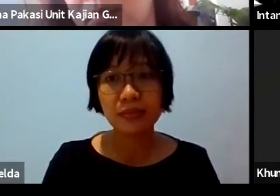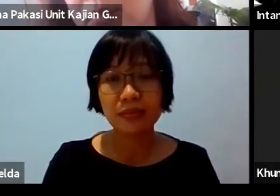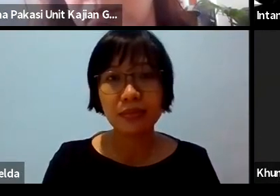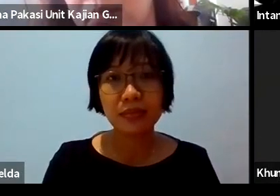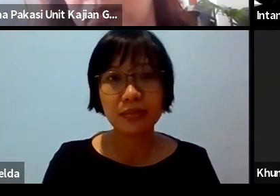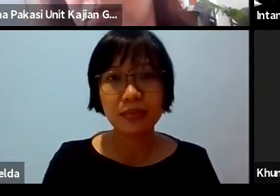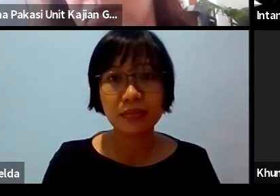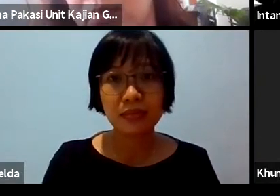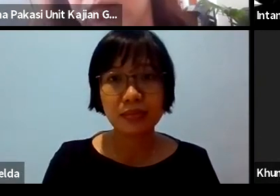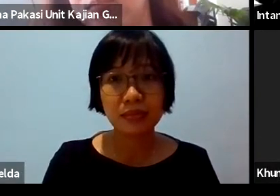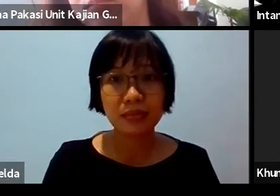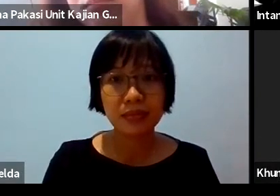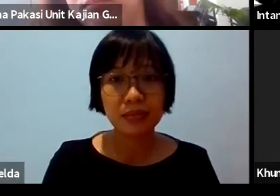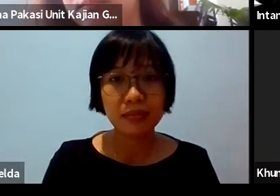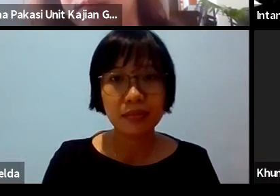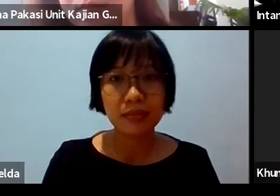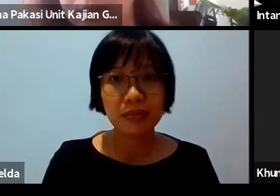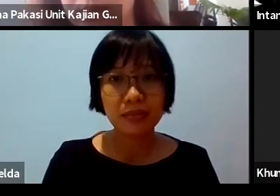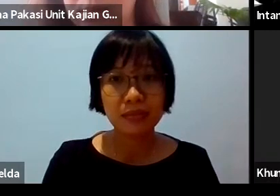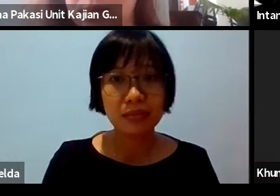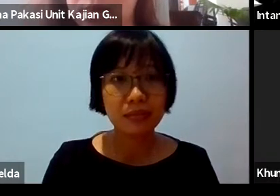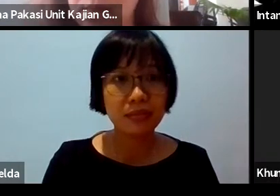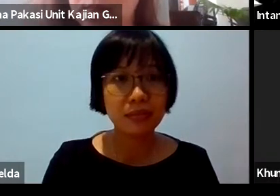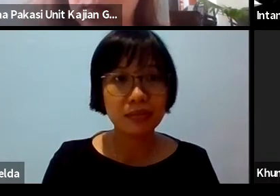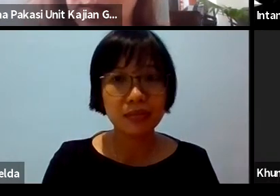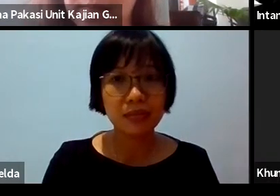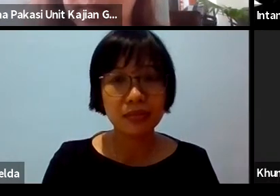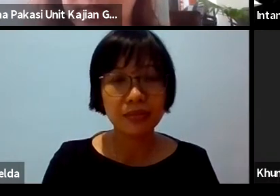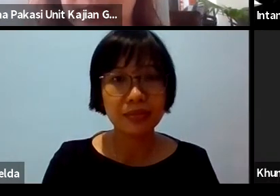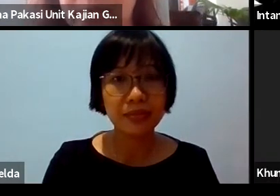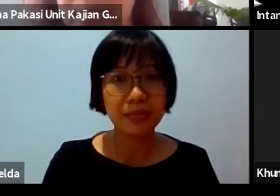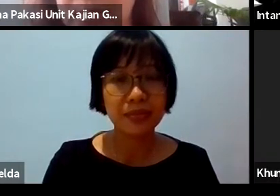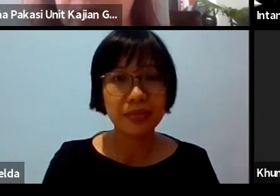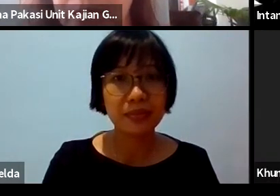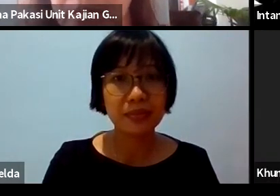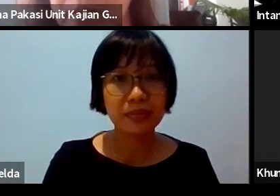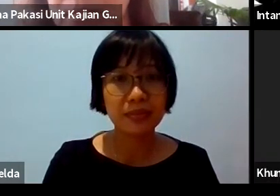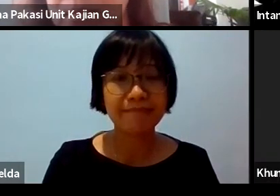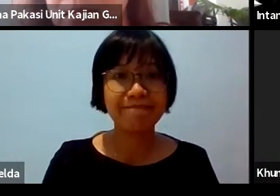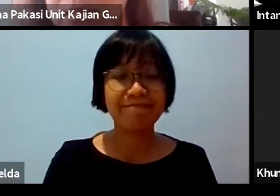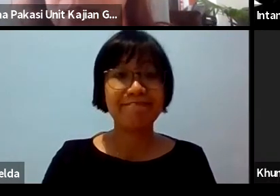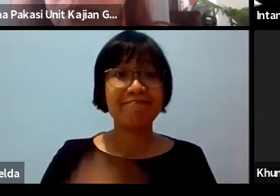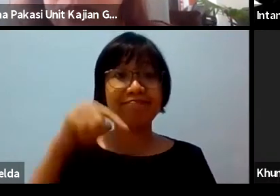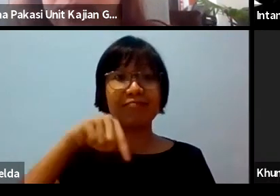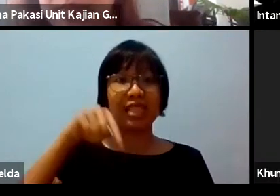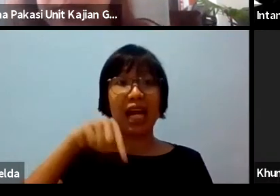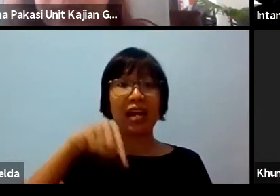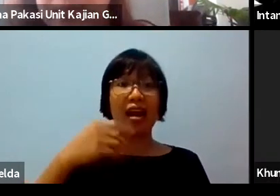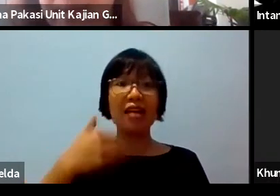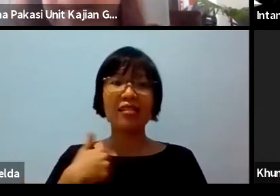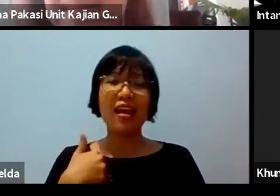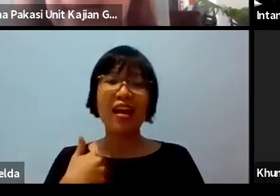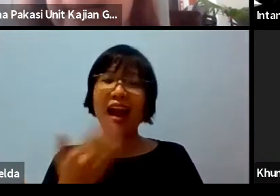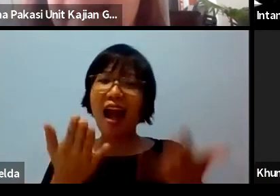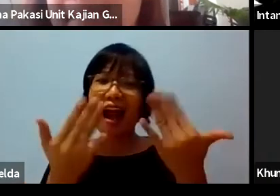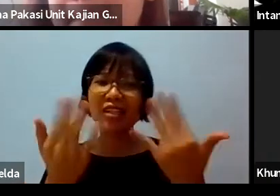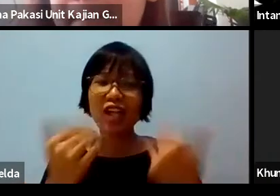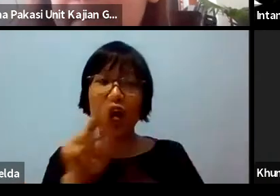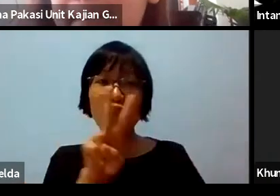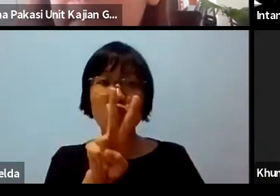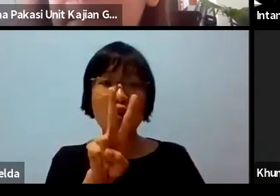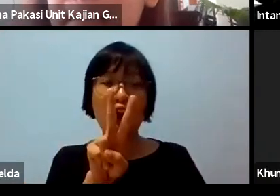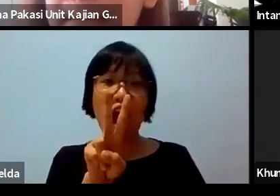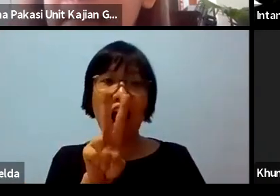saya dengan para narasumber. Sekarang saya mau undang dua orang peserta